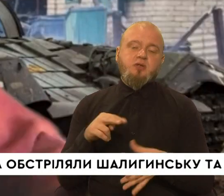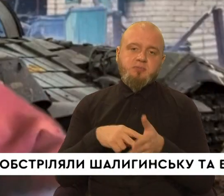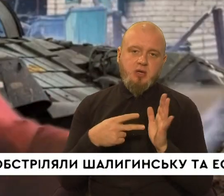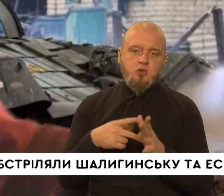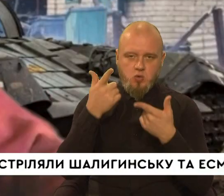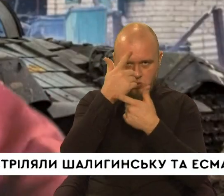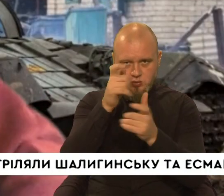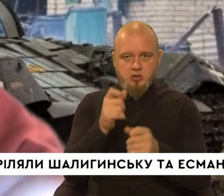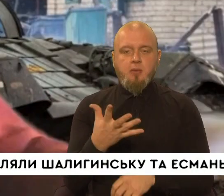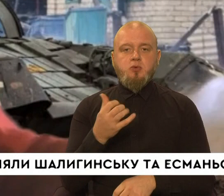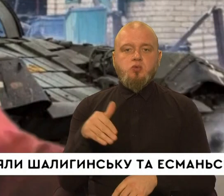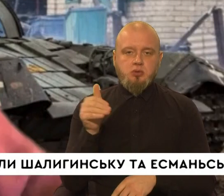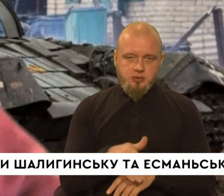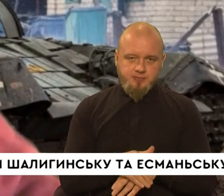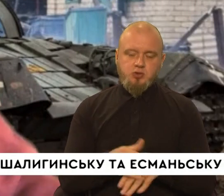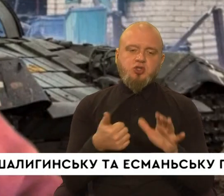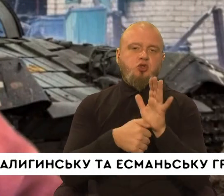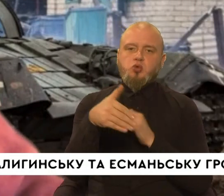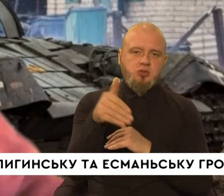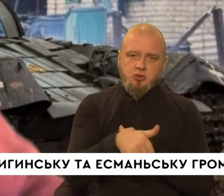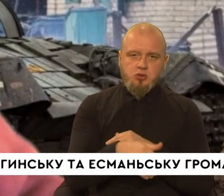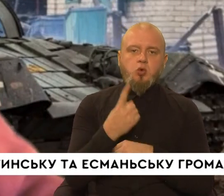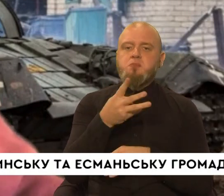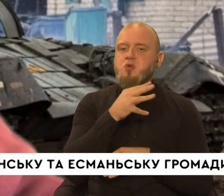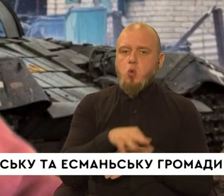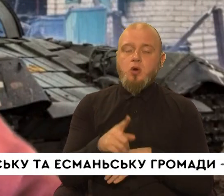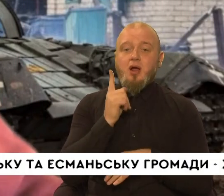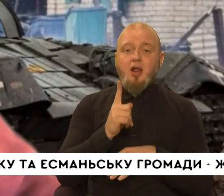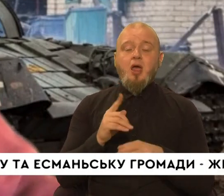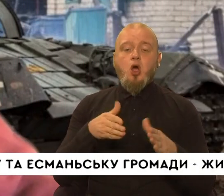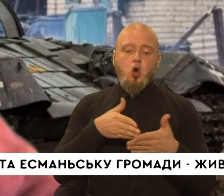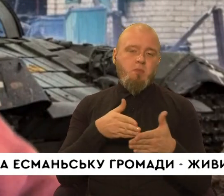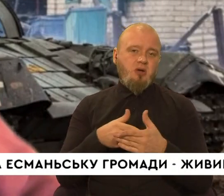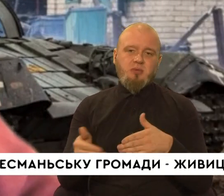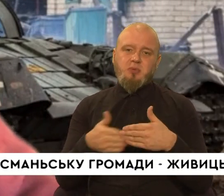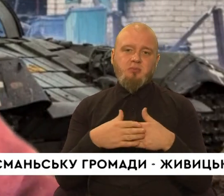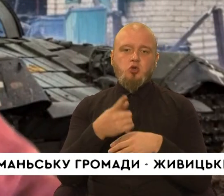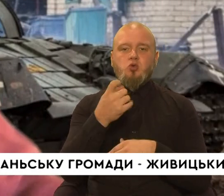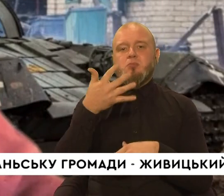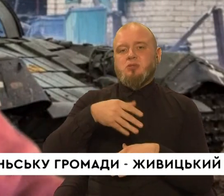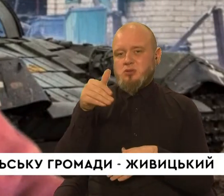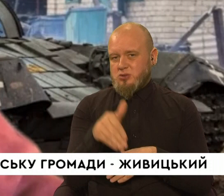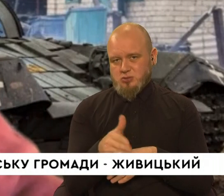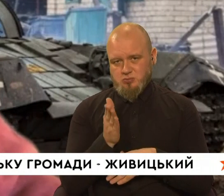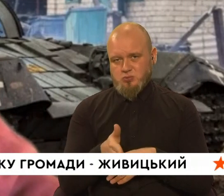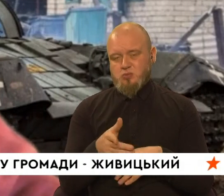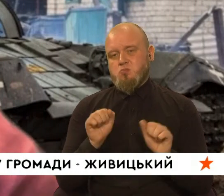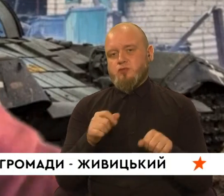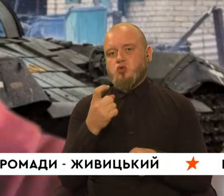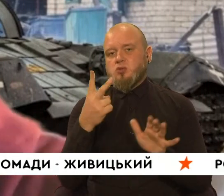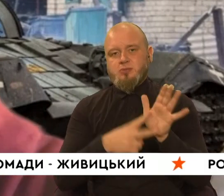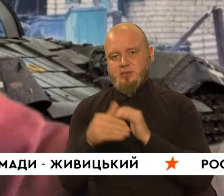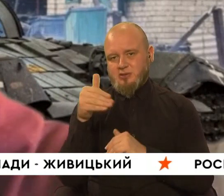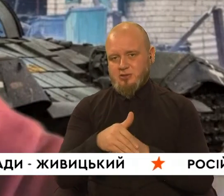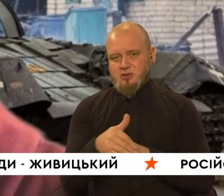збираються оголосити 500 тисяч, 600 тисяч, 1 мільйон, але обмежаться приблизно 150 тисячами, можливо,